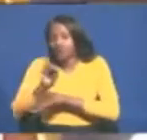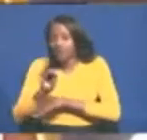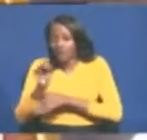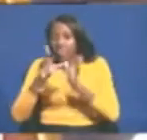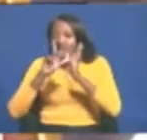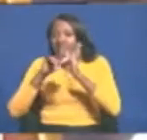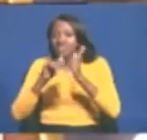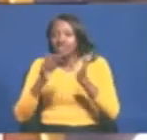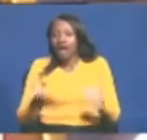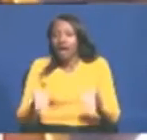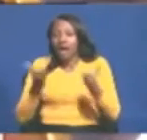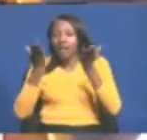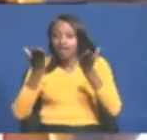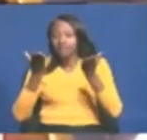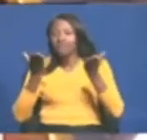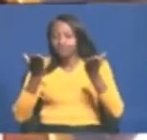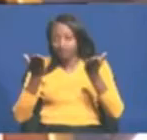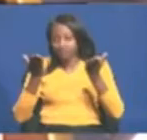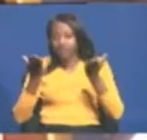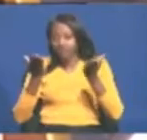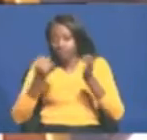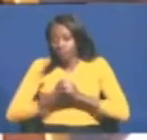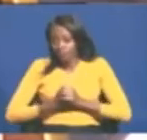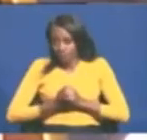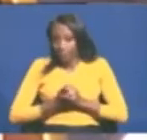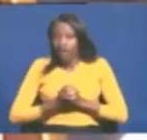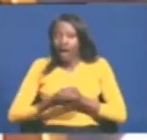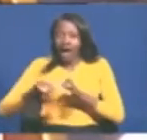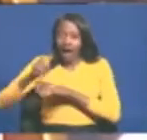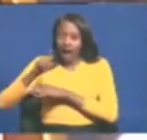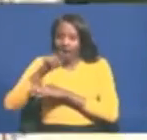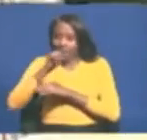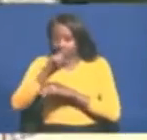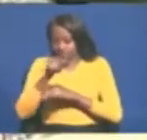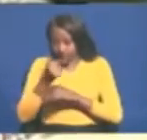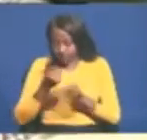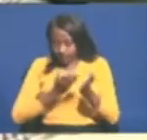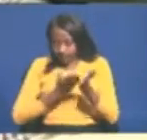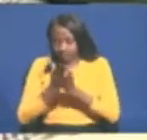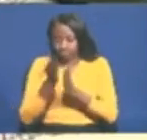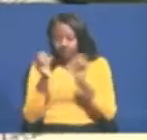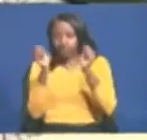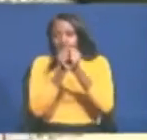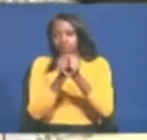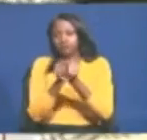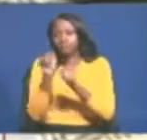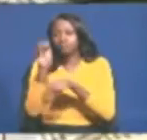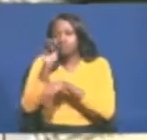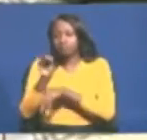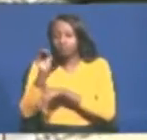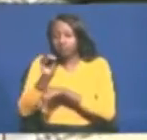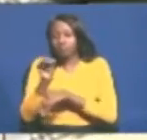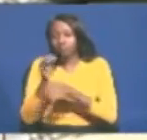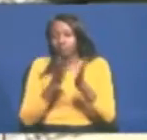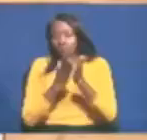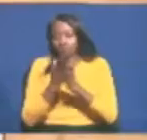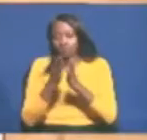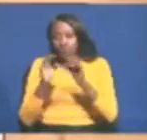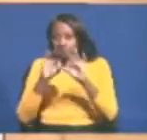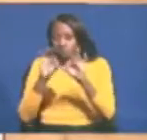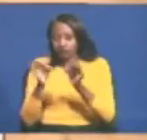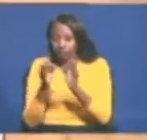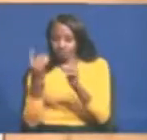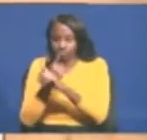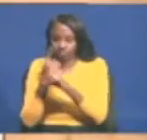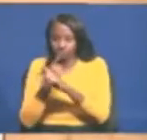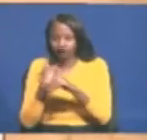maisha. Alisema ananuia kuongeza fedha na hazina hiyo hadi shilingi milioni 10 kwani familia nyingi zimekumbwa na changamoto kadhaa ikiwemo